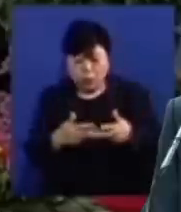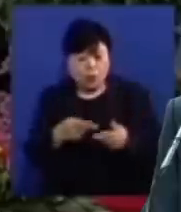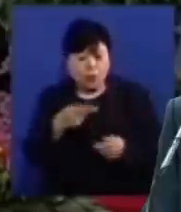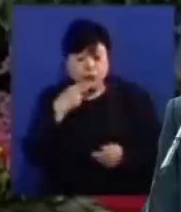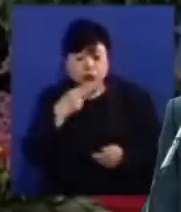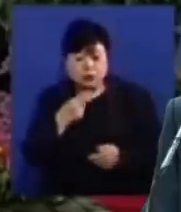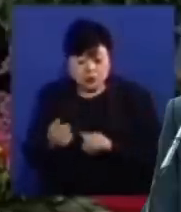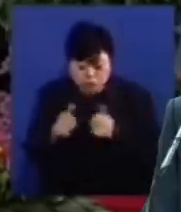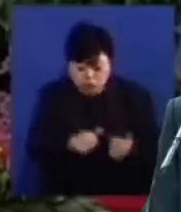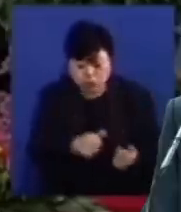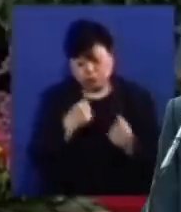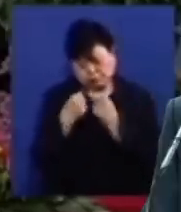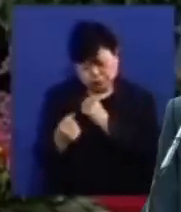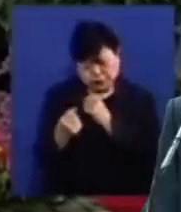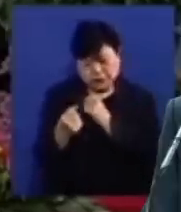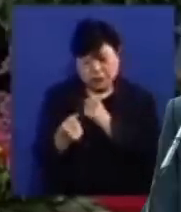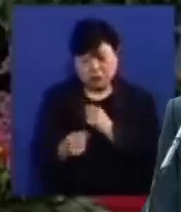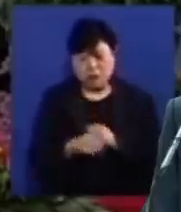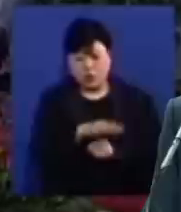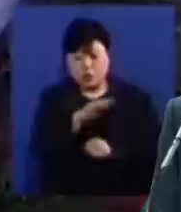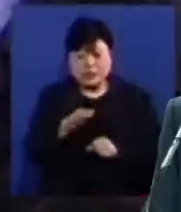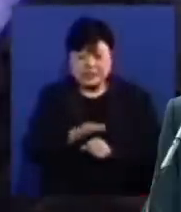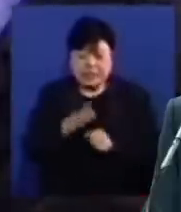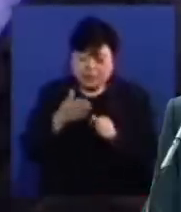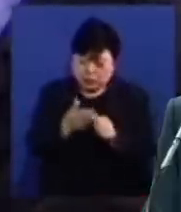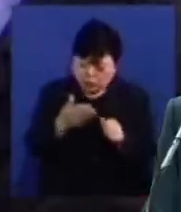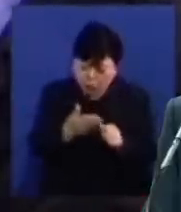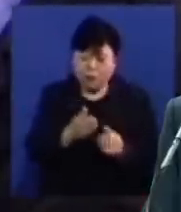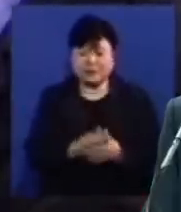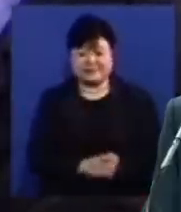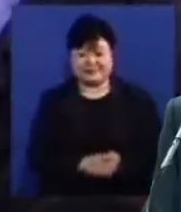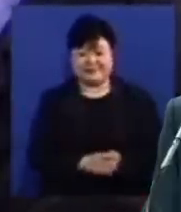않고 죽음을 불사하고 우리를 사랑하신다.